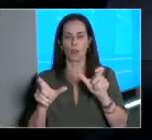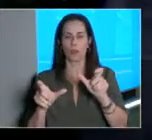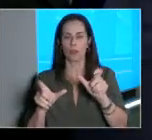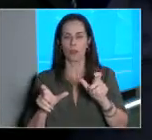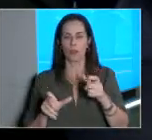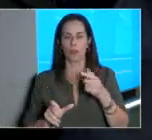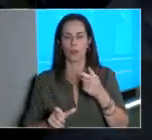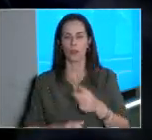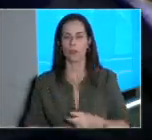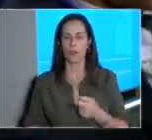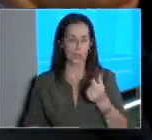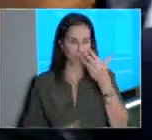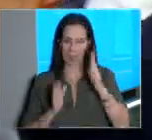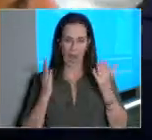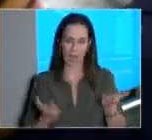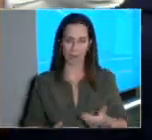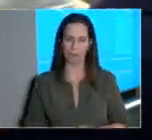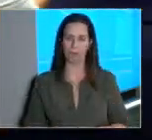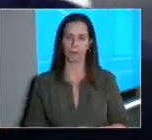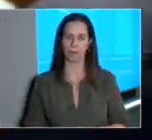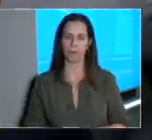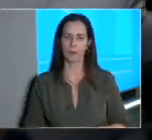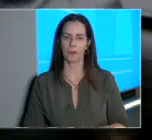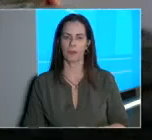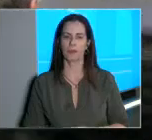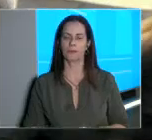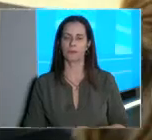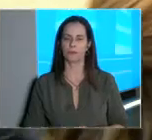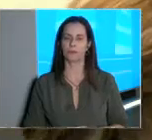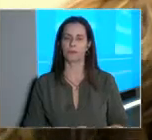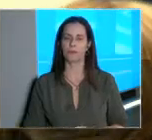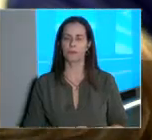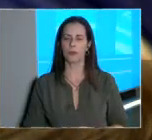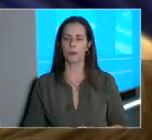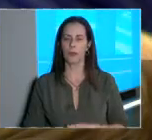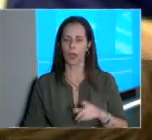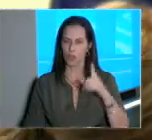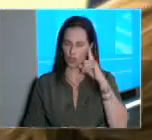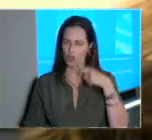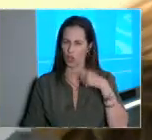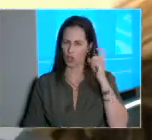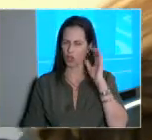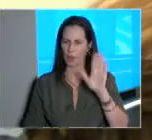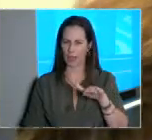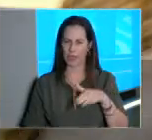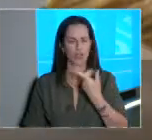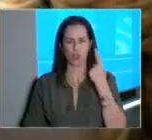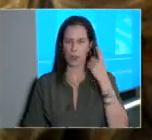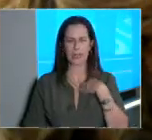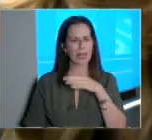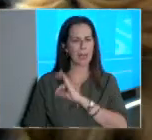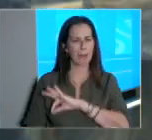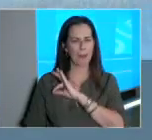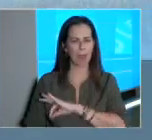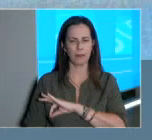שנייה הוא אומר בגופי, כן? כן. אז לסיום, אני רוצה ממש בקצרה לסיום, את יודע, כשאני שומע את אביגדור